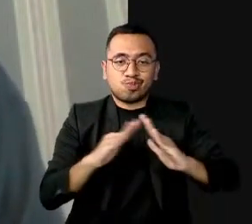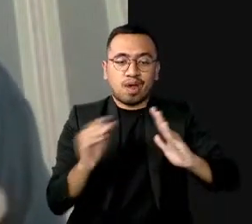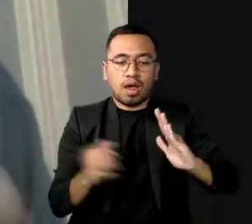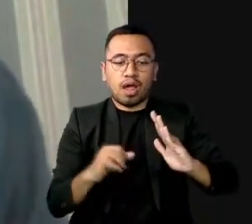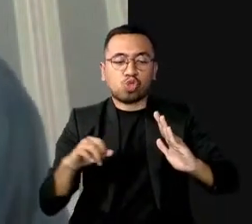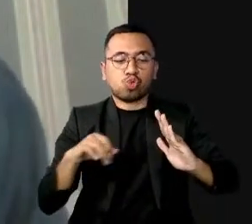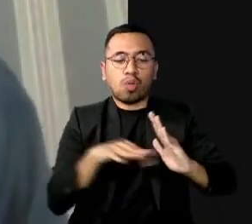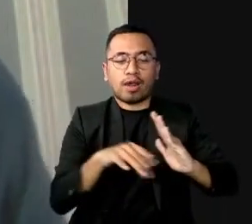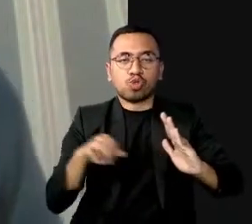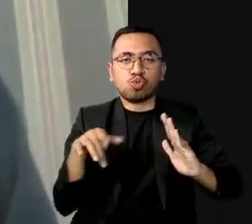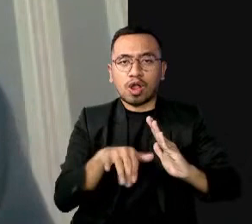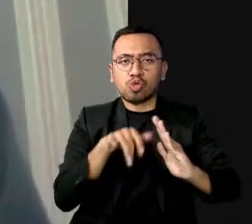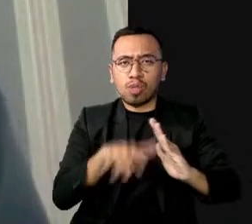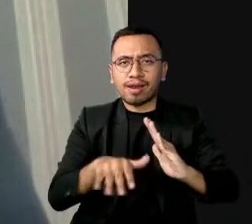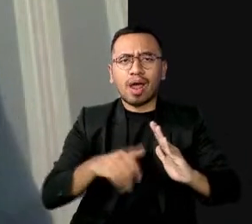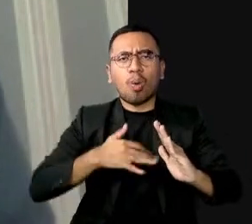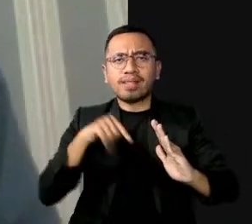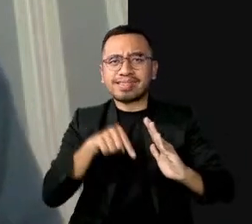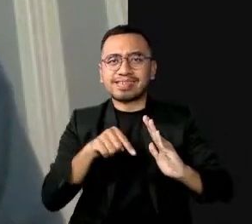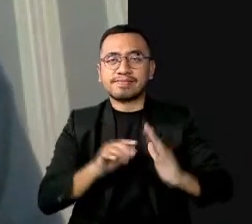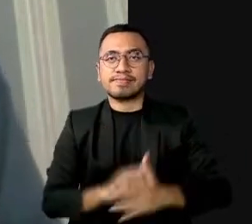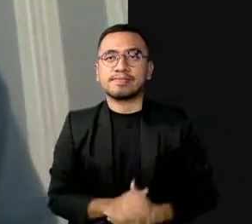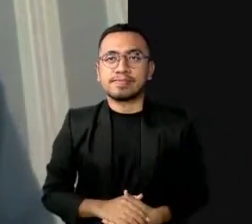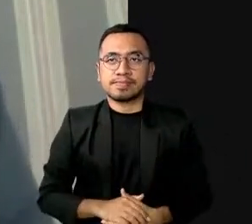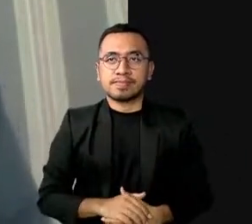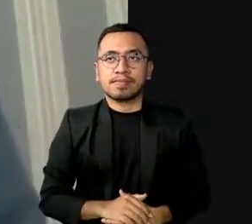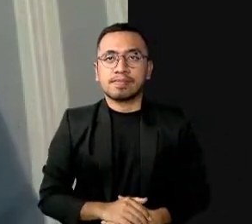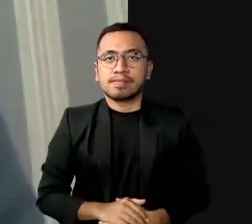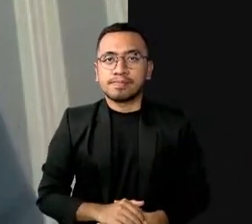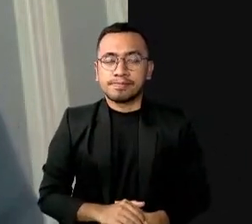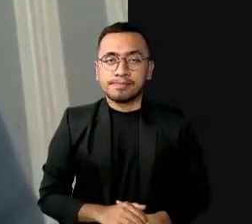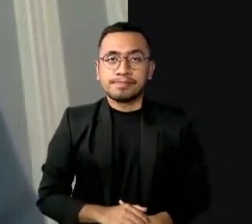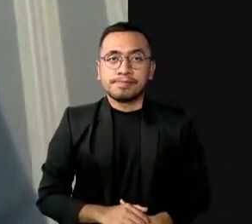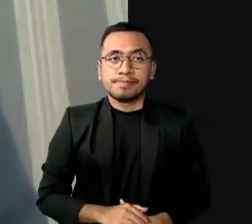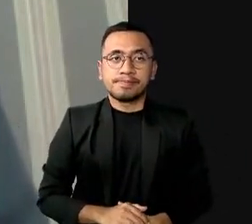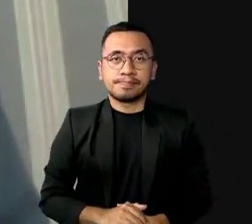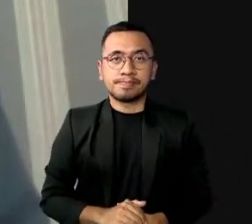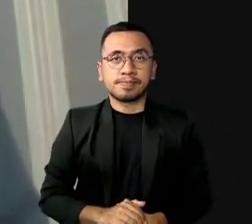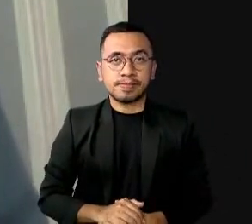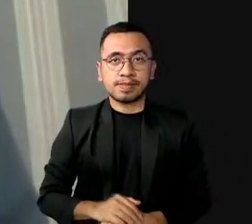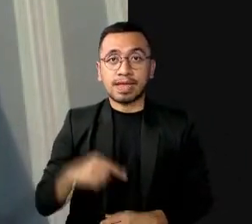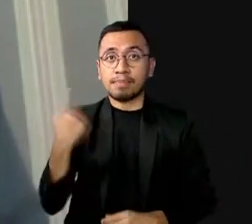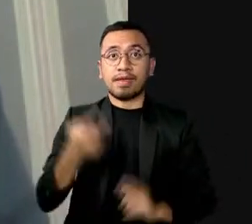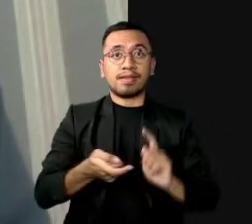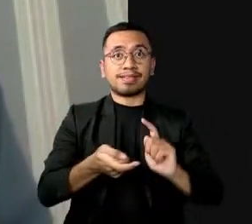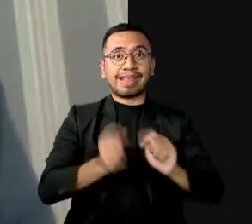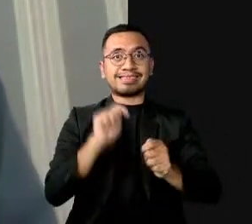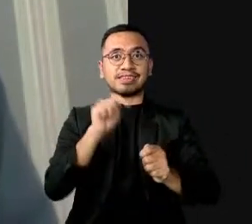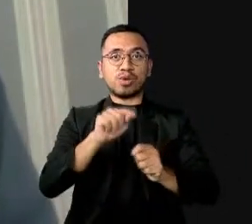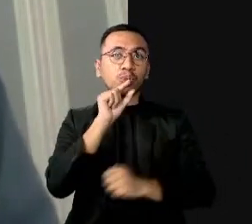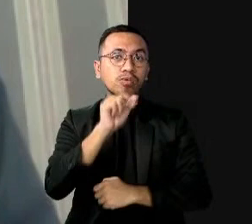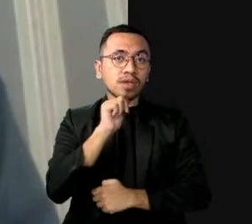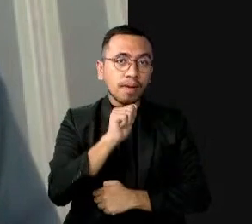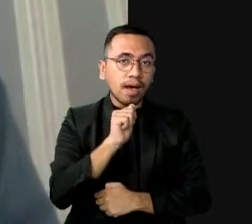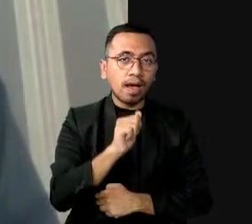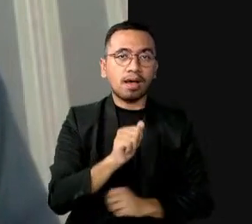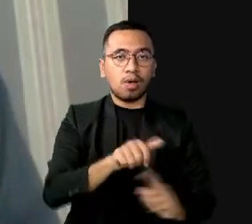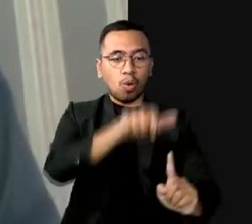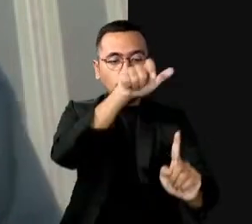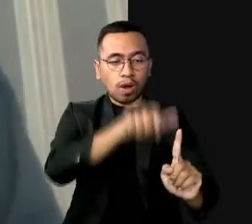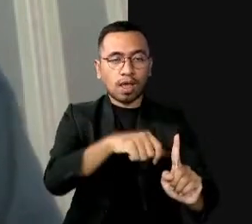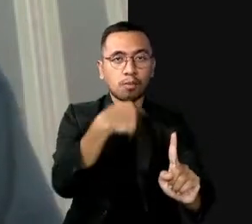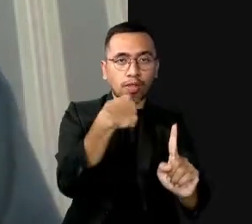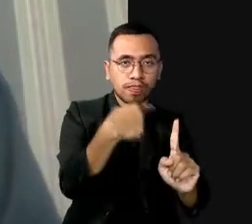anggota keluarga yang lain metal bahkan di melakukan testing itu fokus kepada Suspect dan